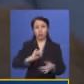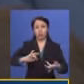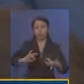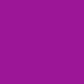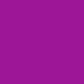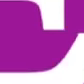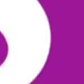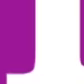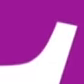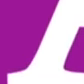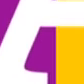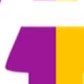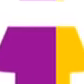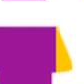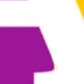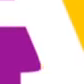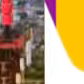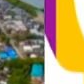формата.